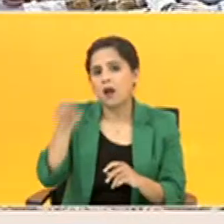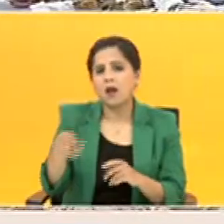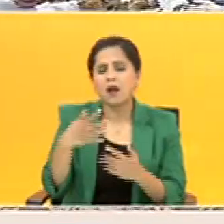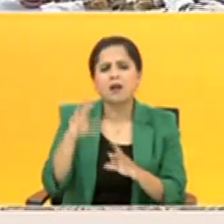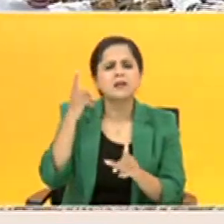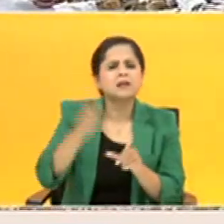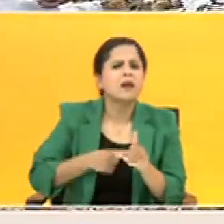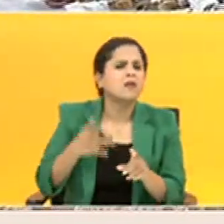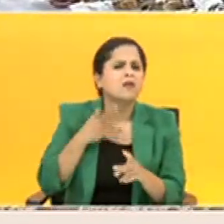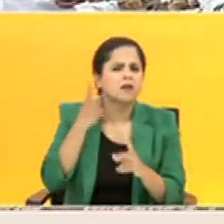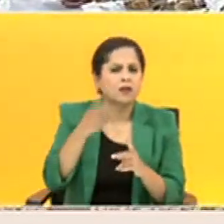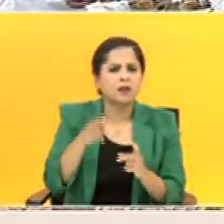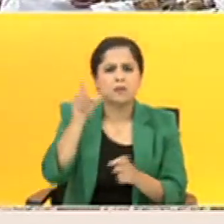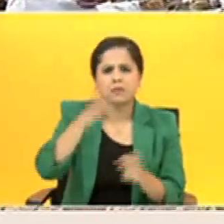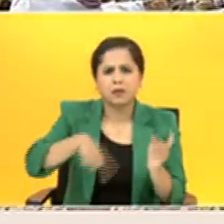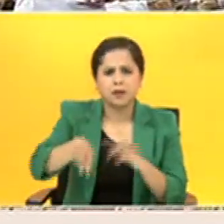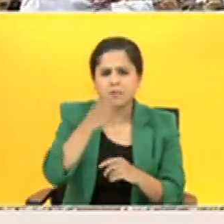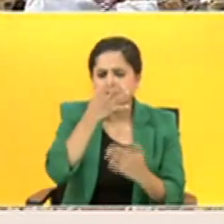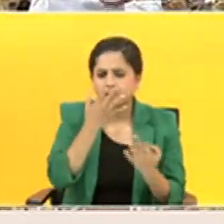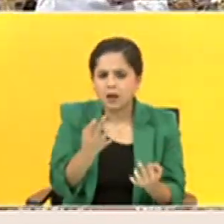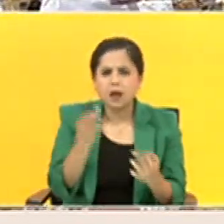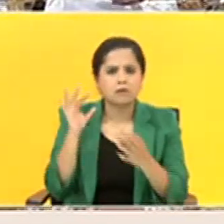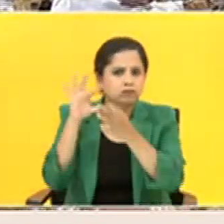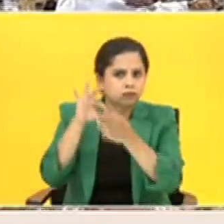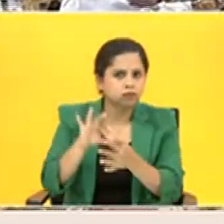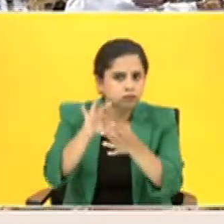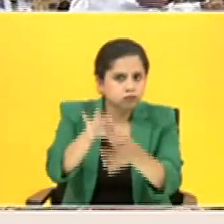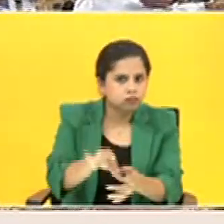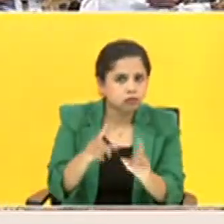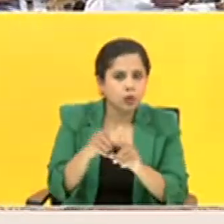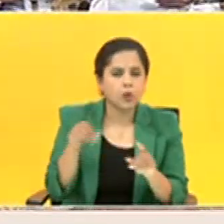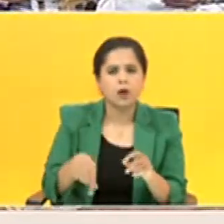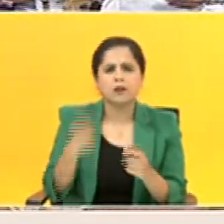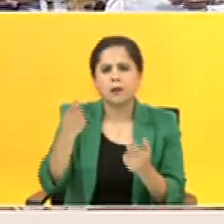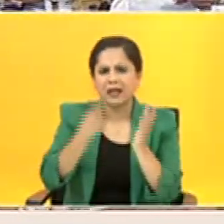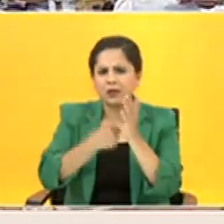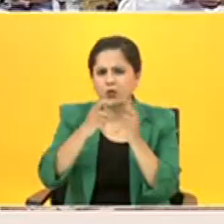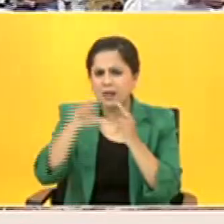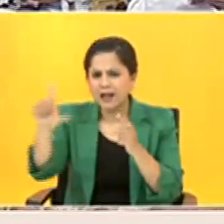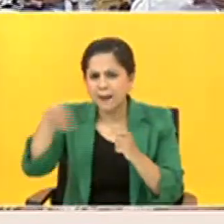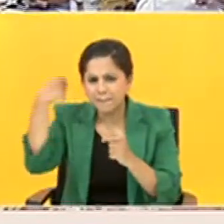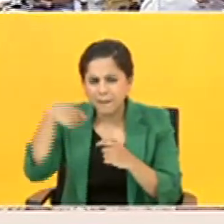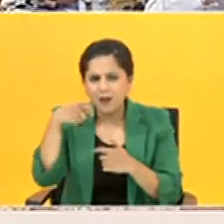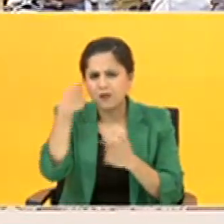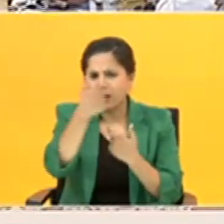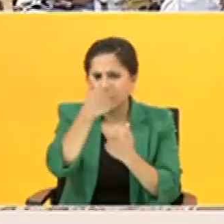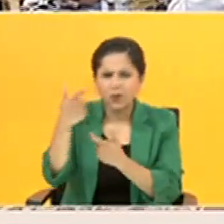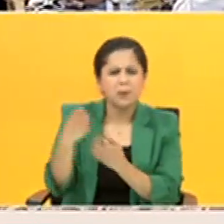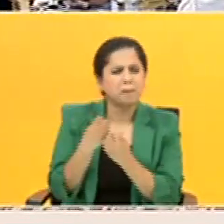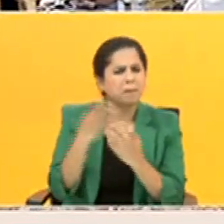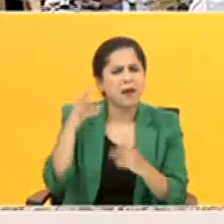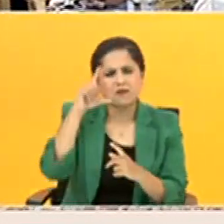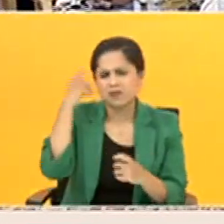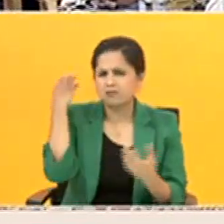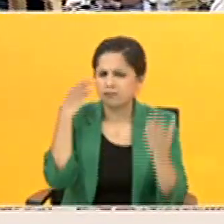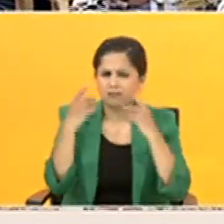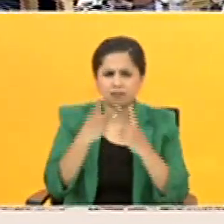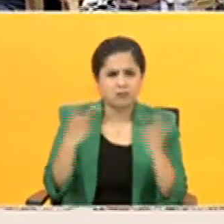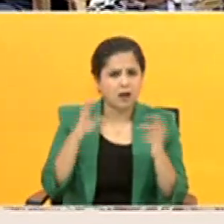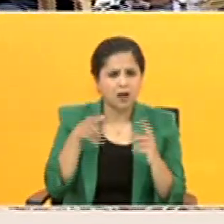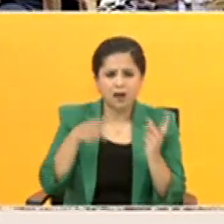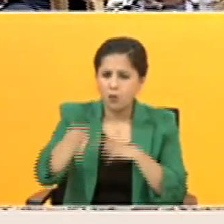साल लोगों ने योग चेन बनाई, योग रिंग बनाई। ऐसी बहुत ही तस्वीरें हैं जहां